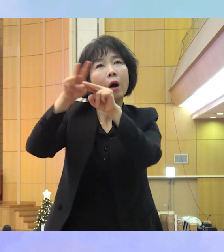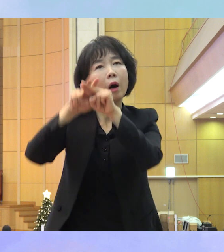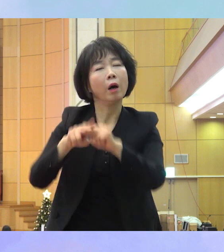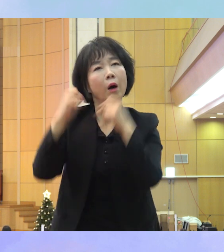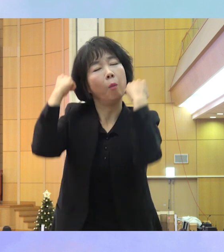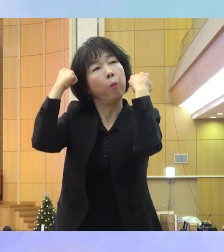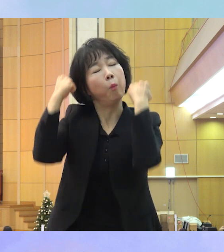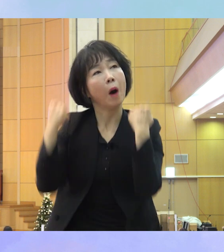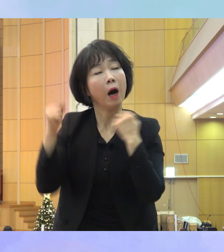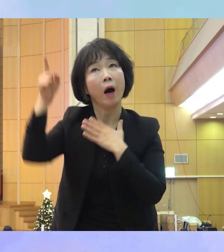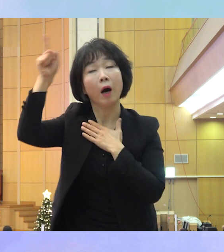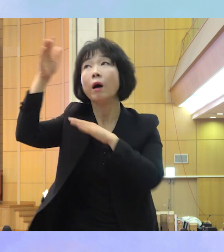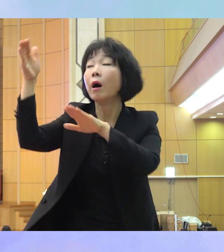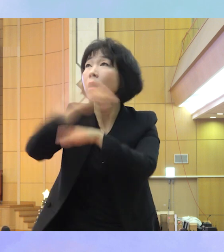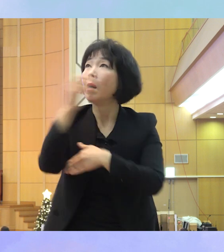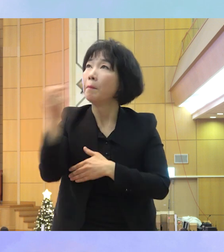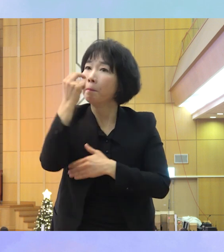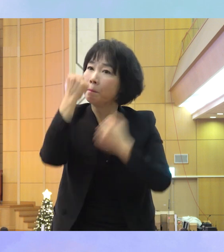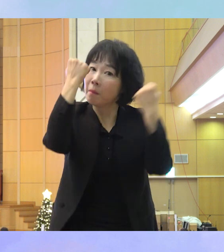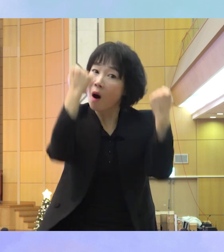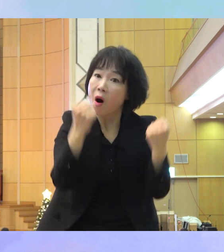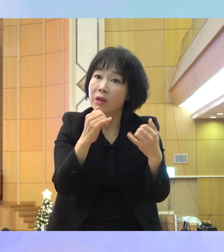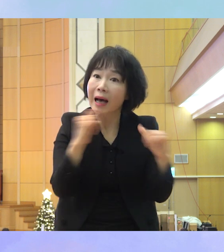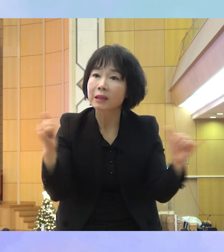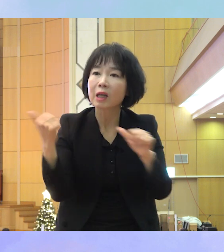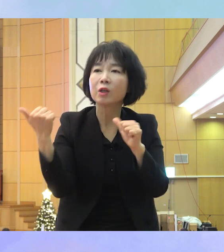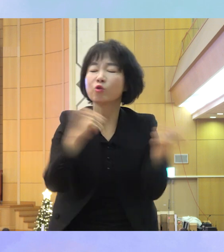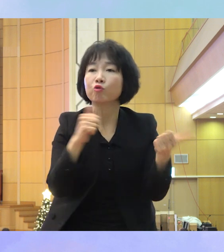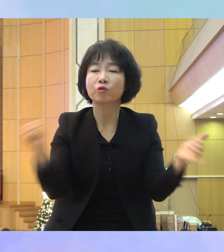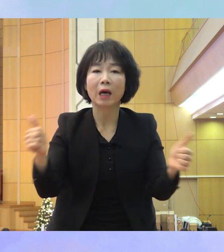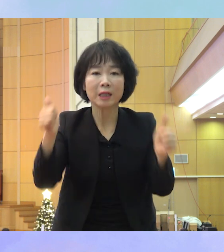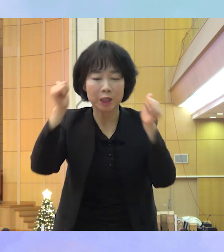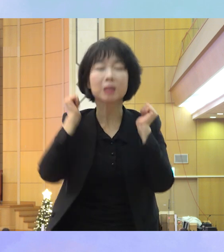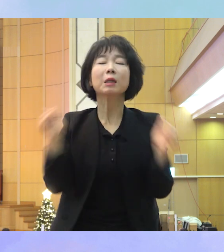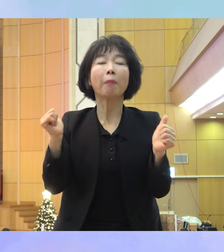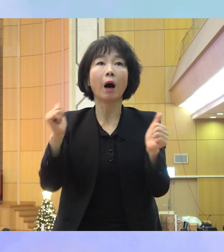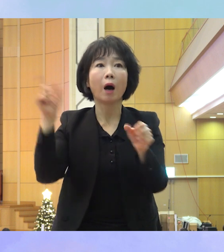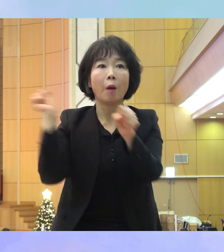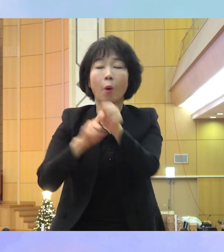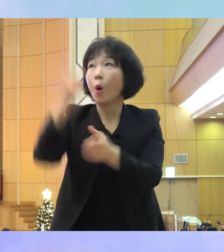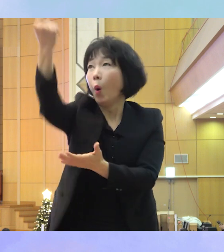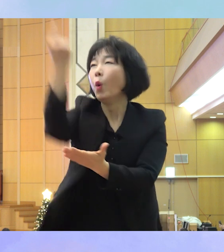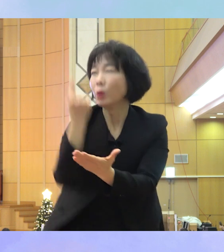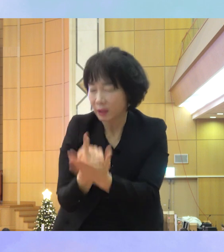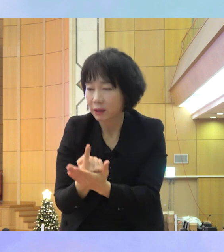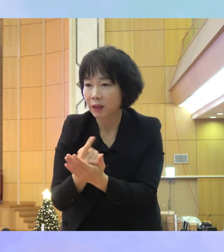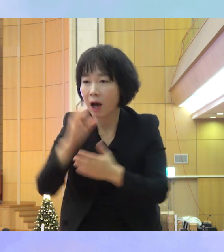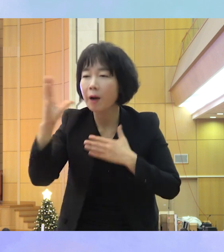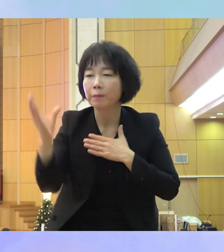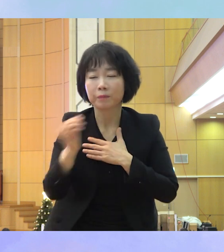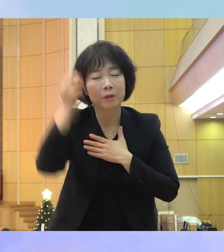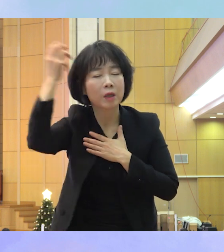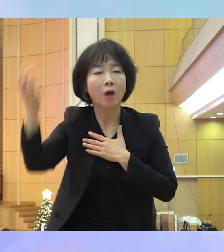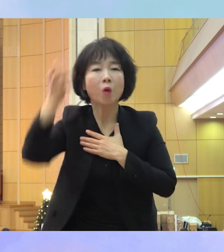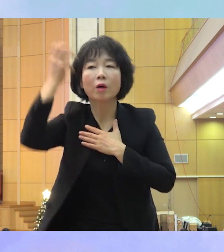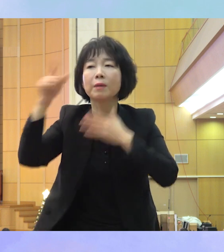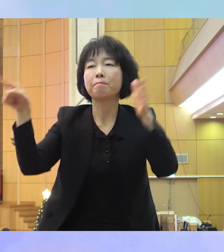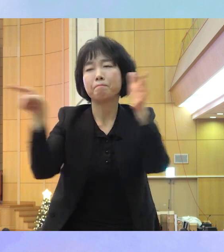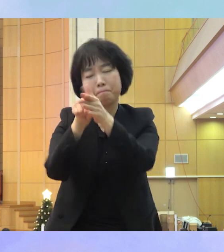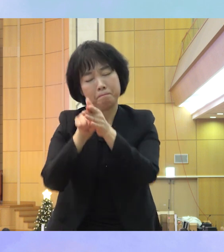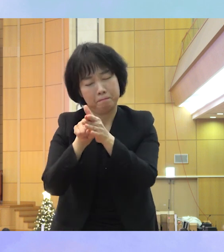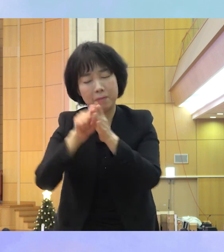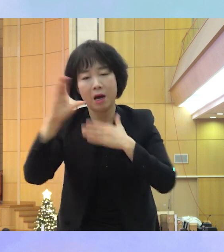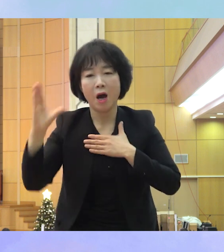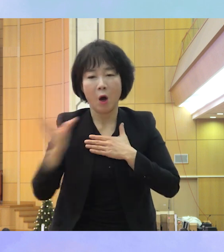하나님 우편에 앉아 계시다가 저리로서 산자와 죽은 자를 심판하러 오시리라.